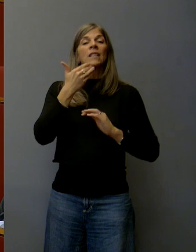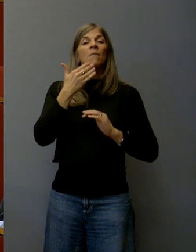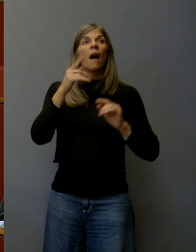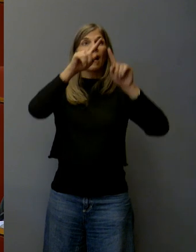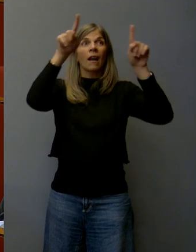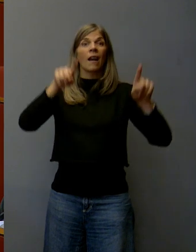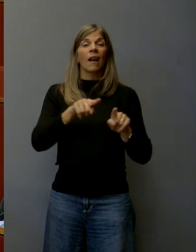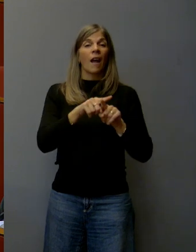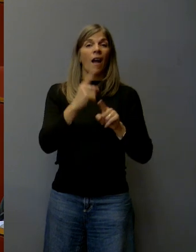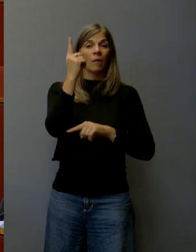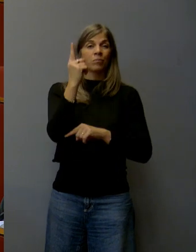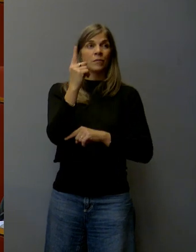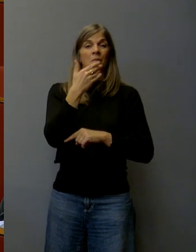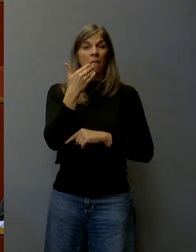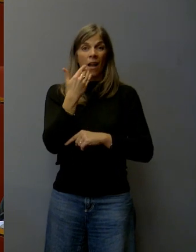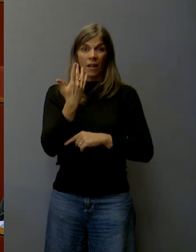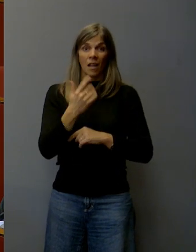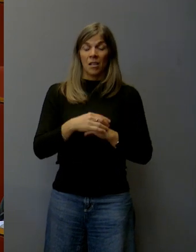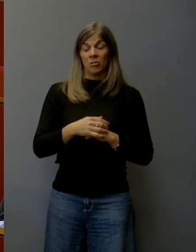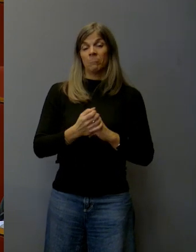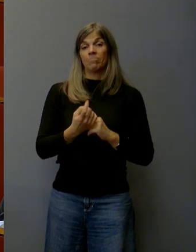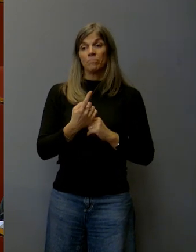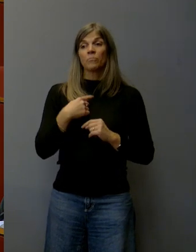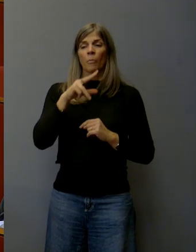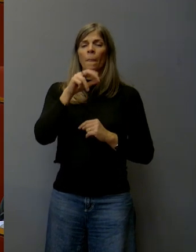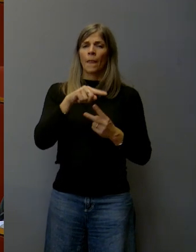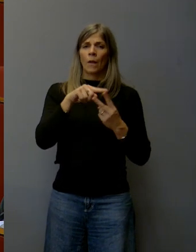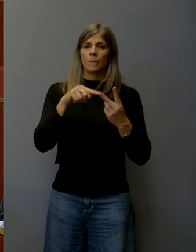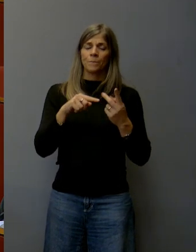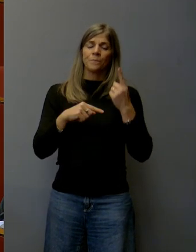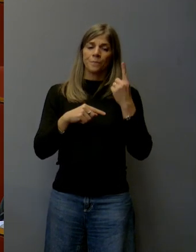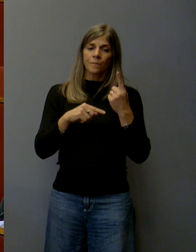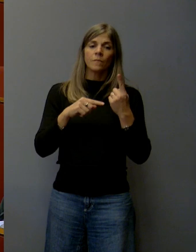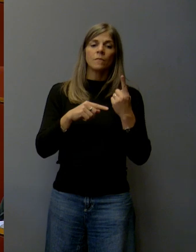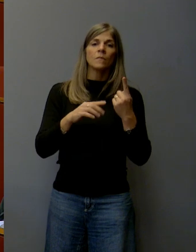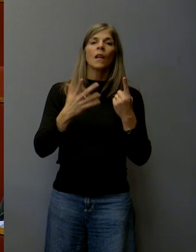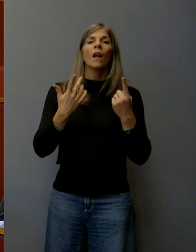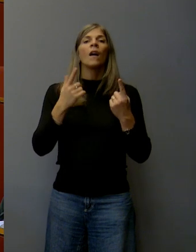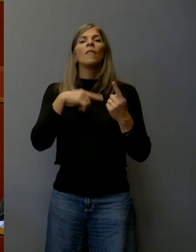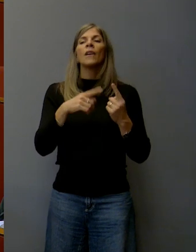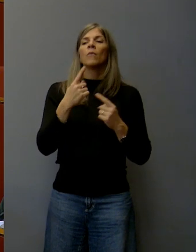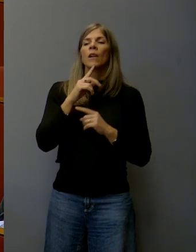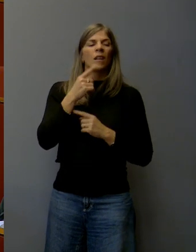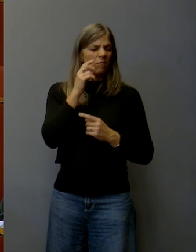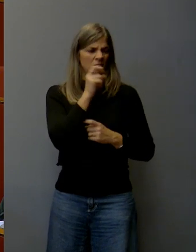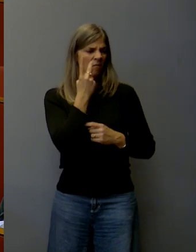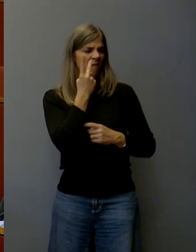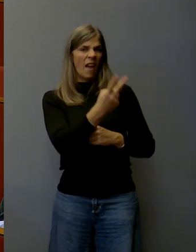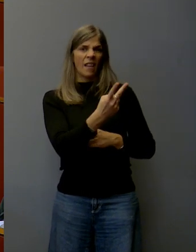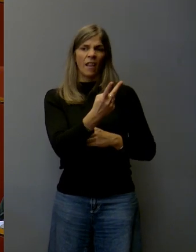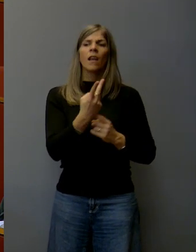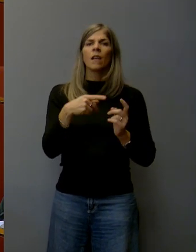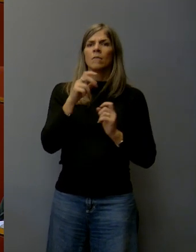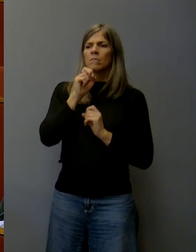qua vi dico due cose Una non tutti sanno dove segnalare e segnalano imposti diversi